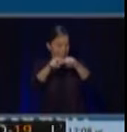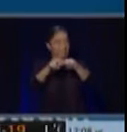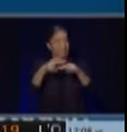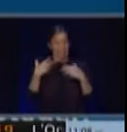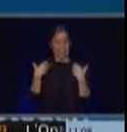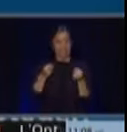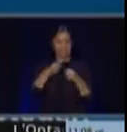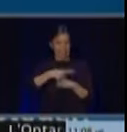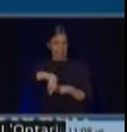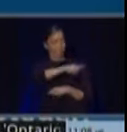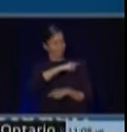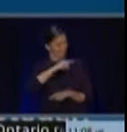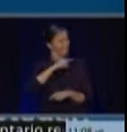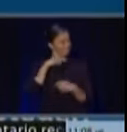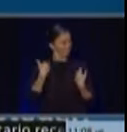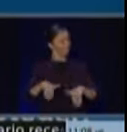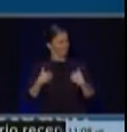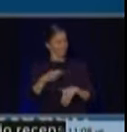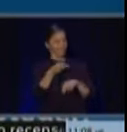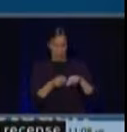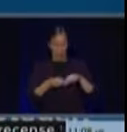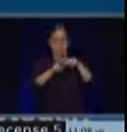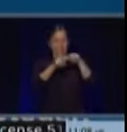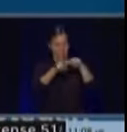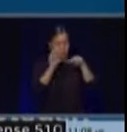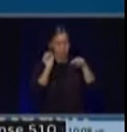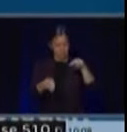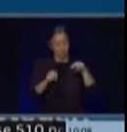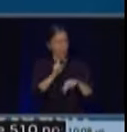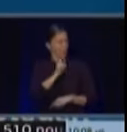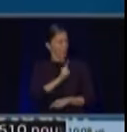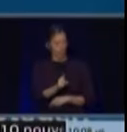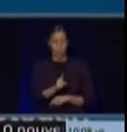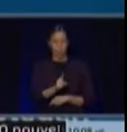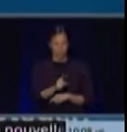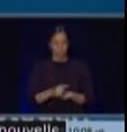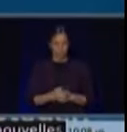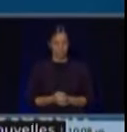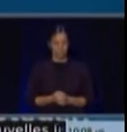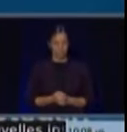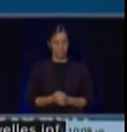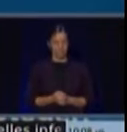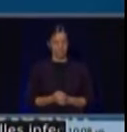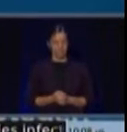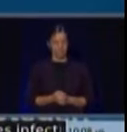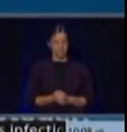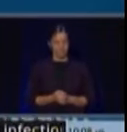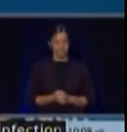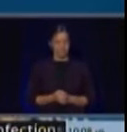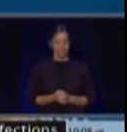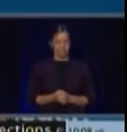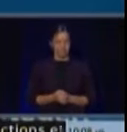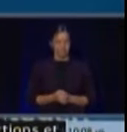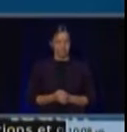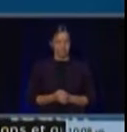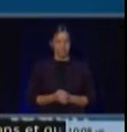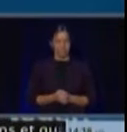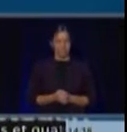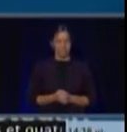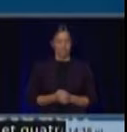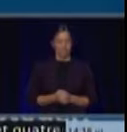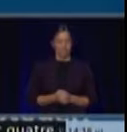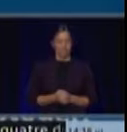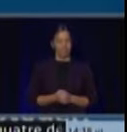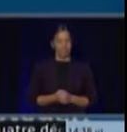continuer d'augmenter dans les prochains jours, dans les prochaines semaines. Bon, je n'ai pas besoin de vous